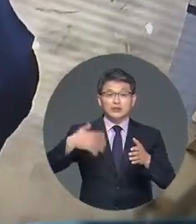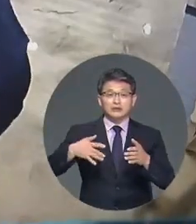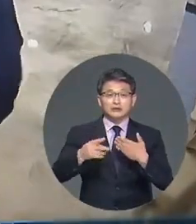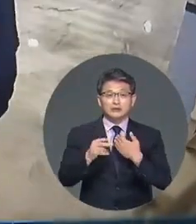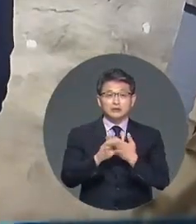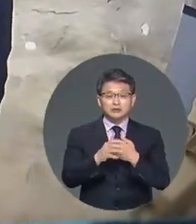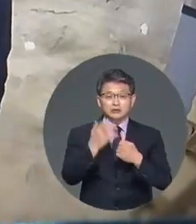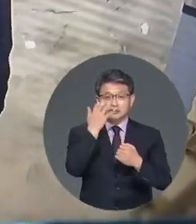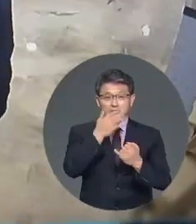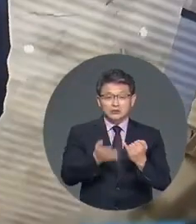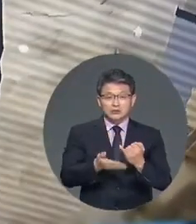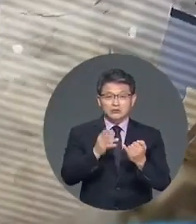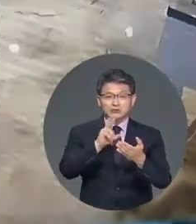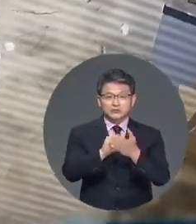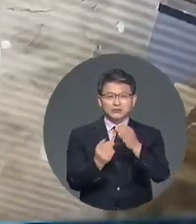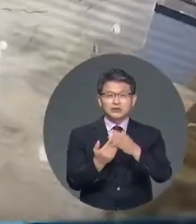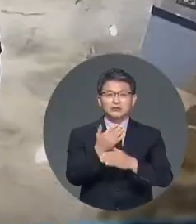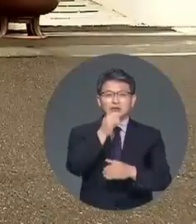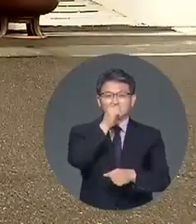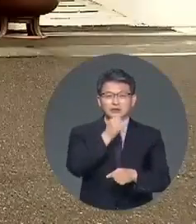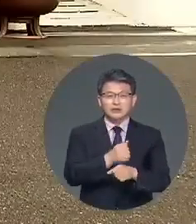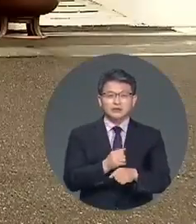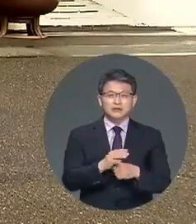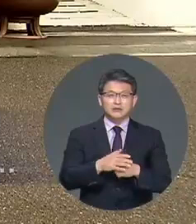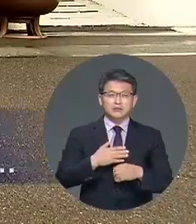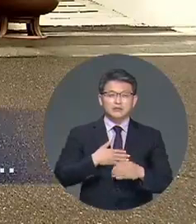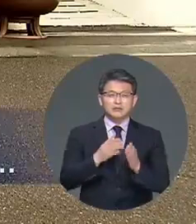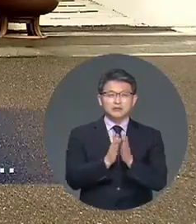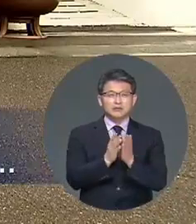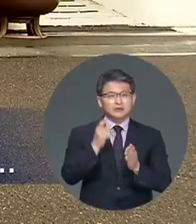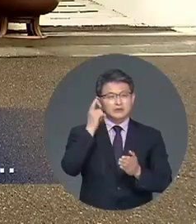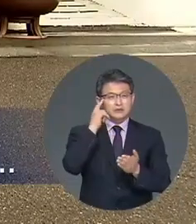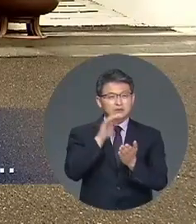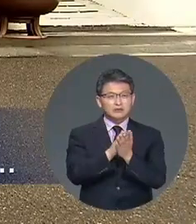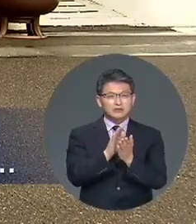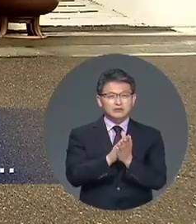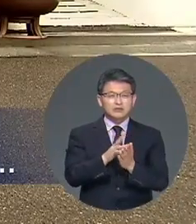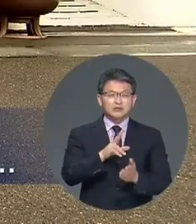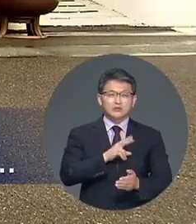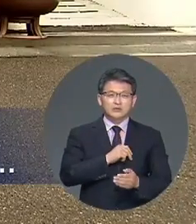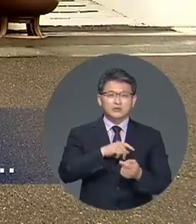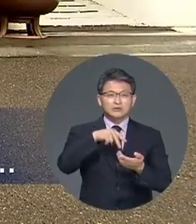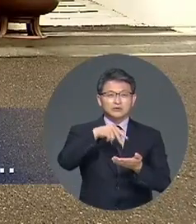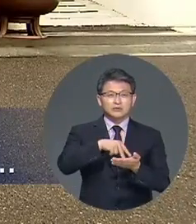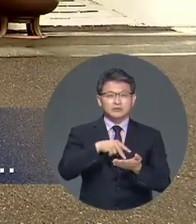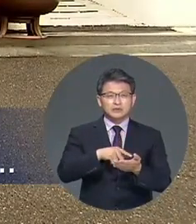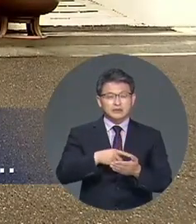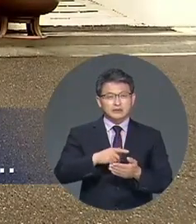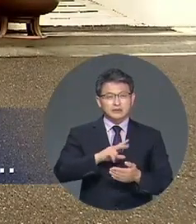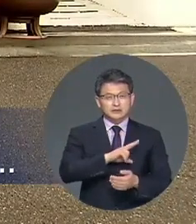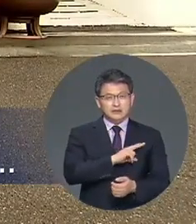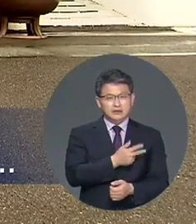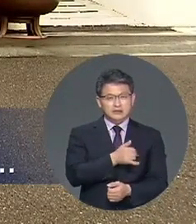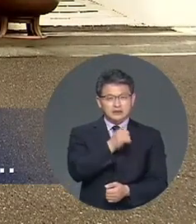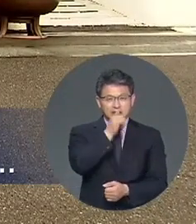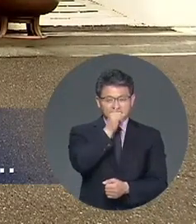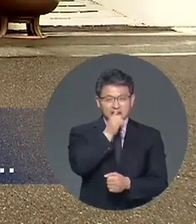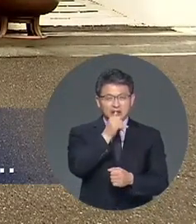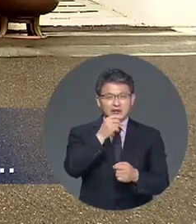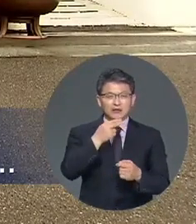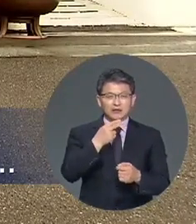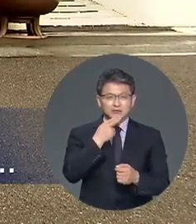다시 성희롱 논란이 불거졌습니다 본인 스스로 원으로서의 자질이 되는지